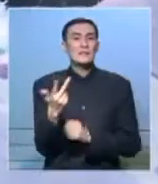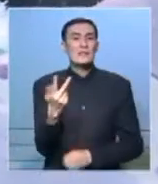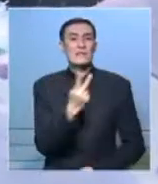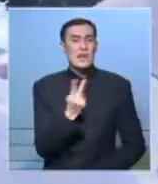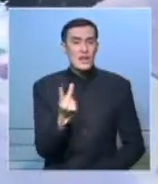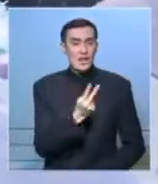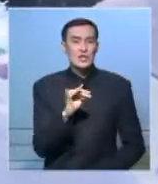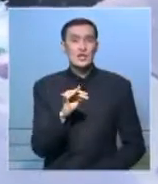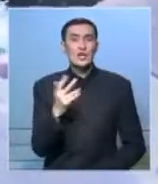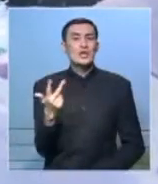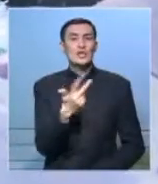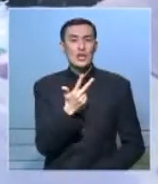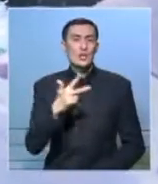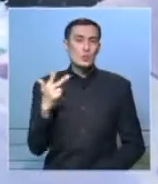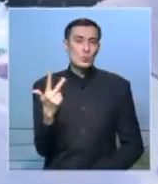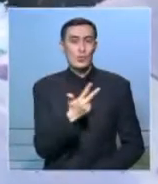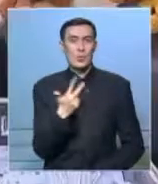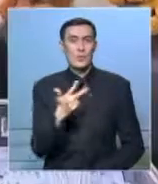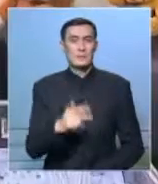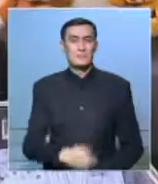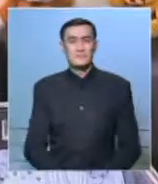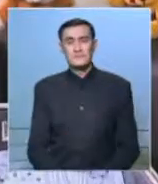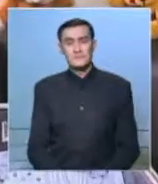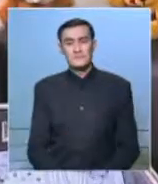и 3 тройни.